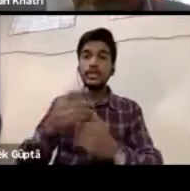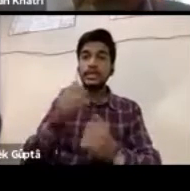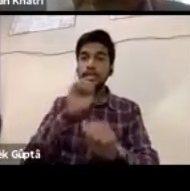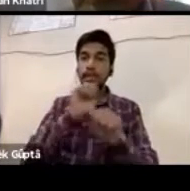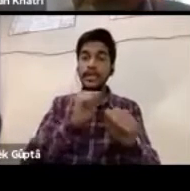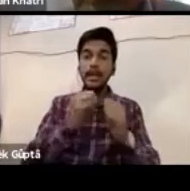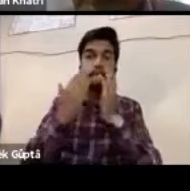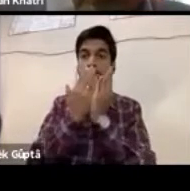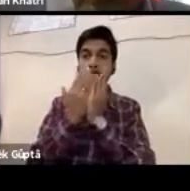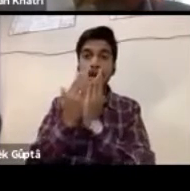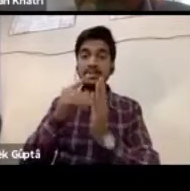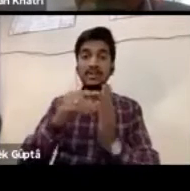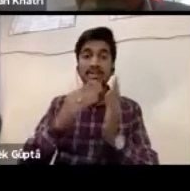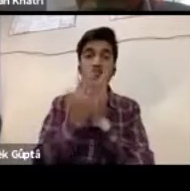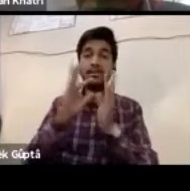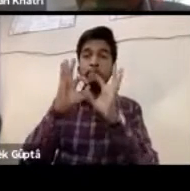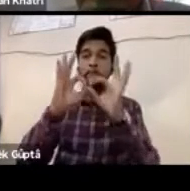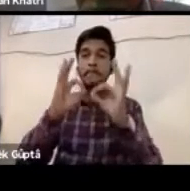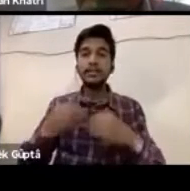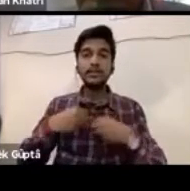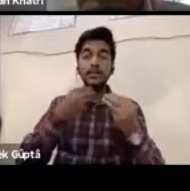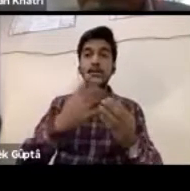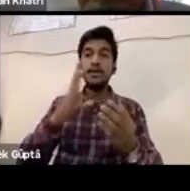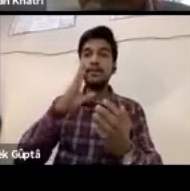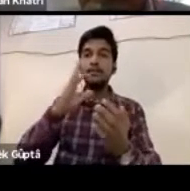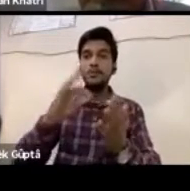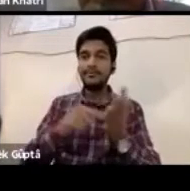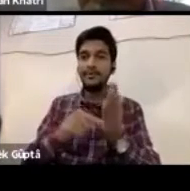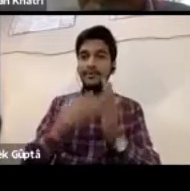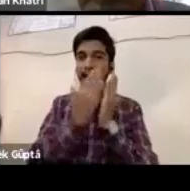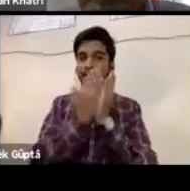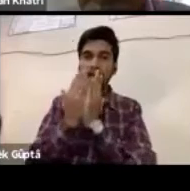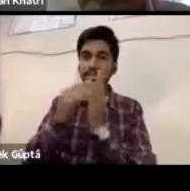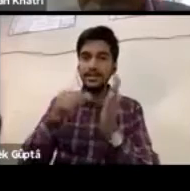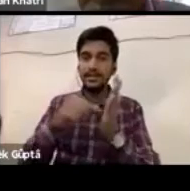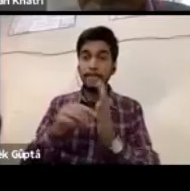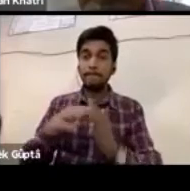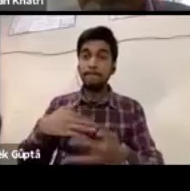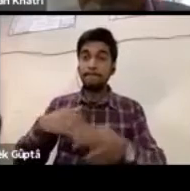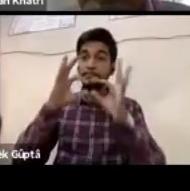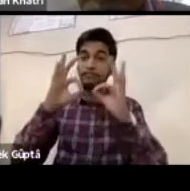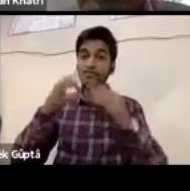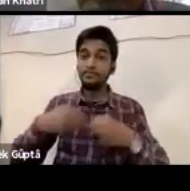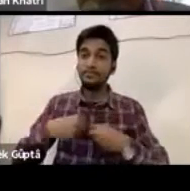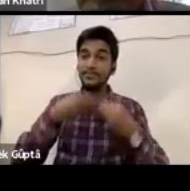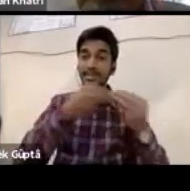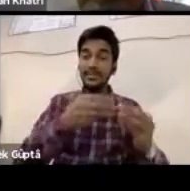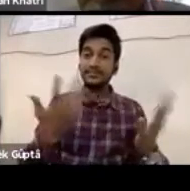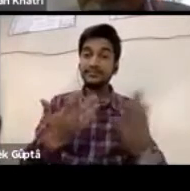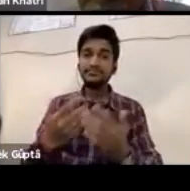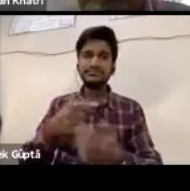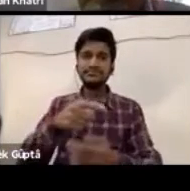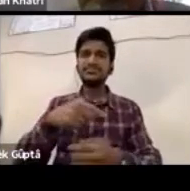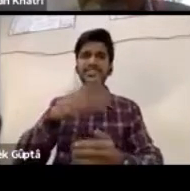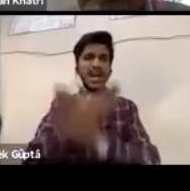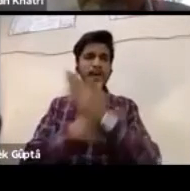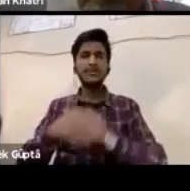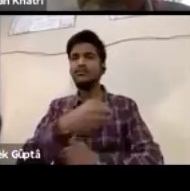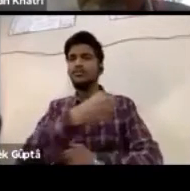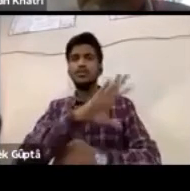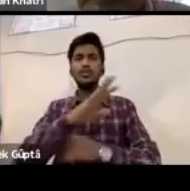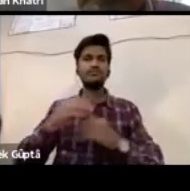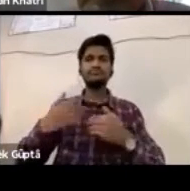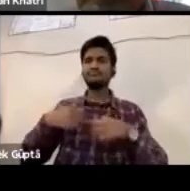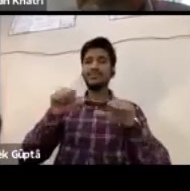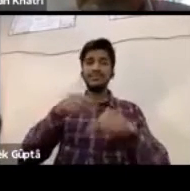बिकॉज they are the most marginalized ones. उनको एकदम margins पे छोड़ दिया जाता है, कोई उनकी बात